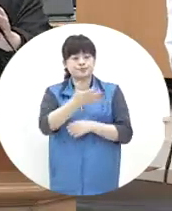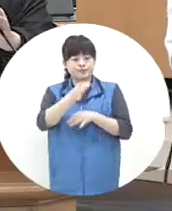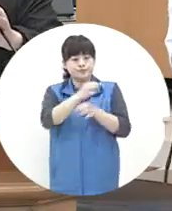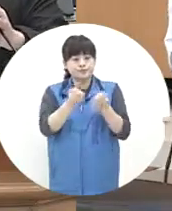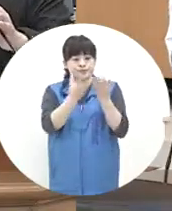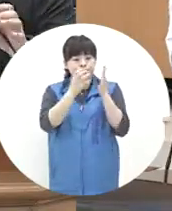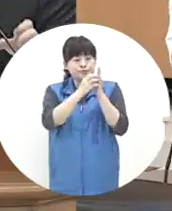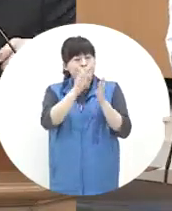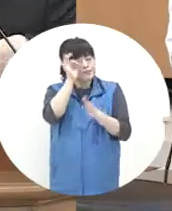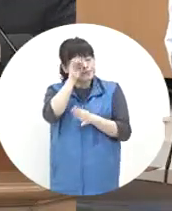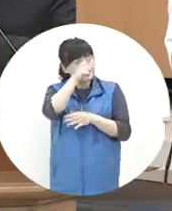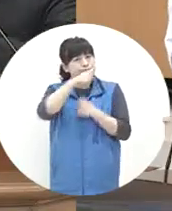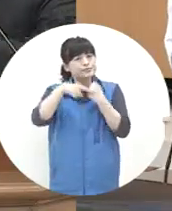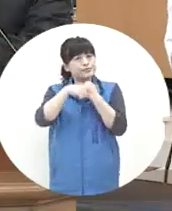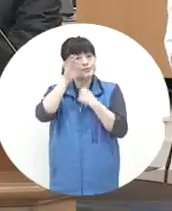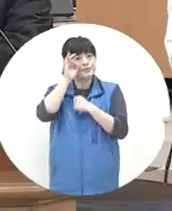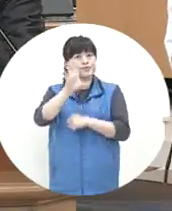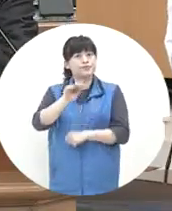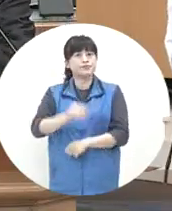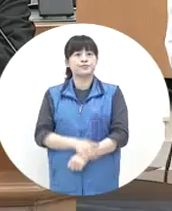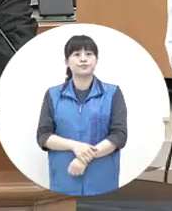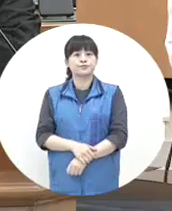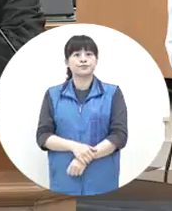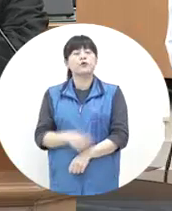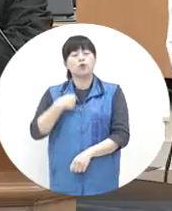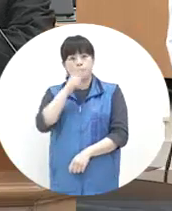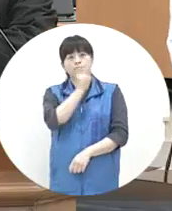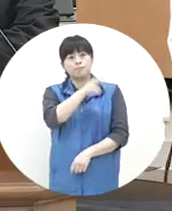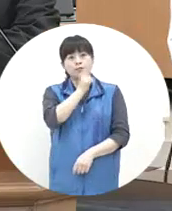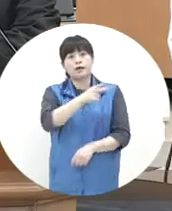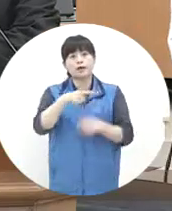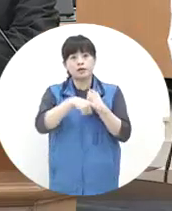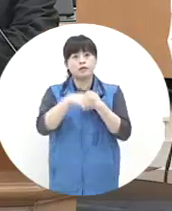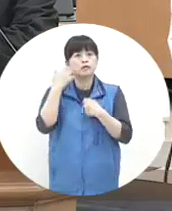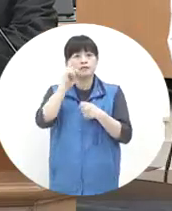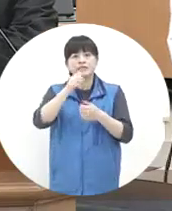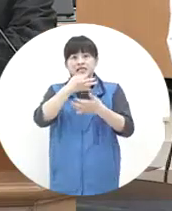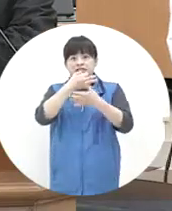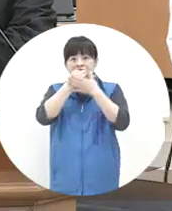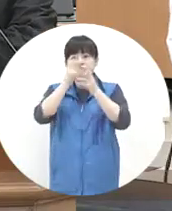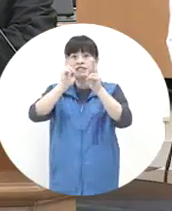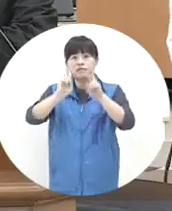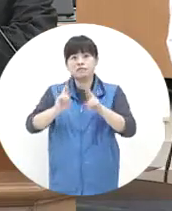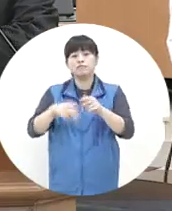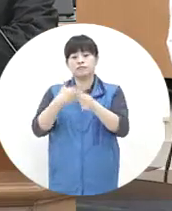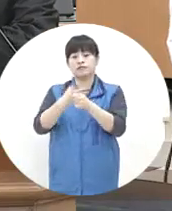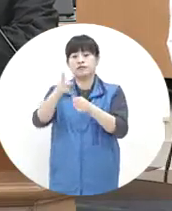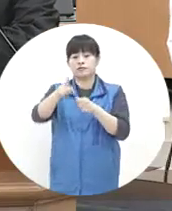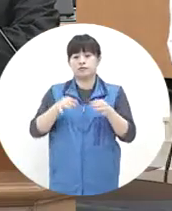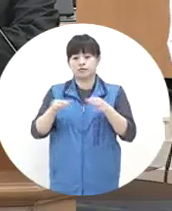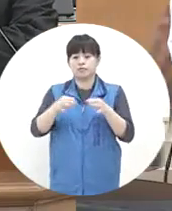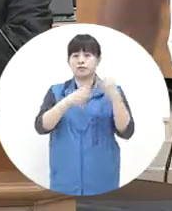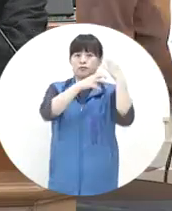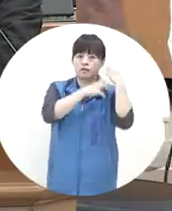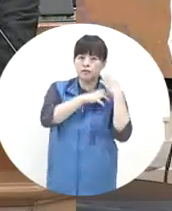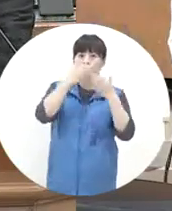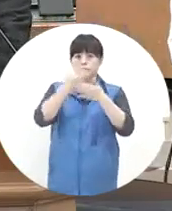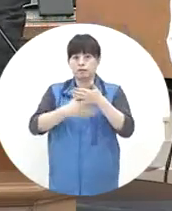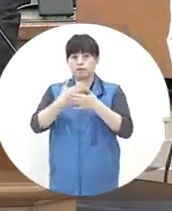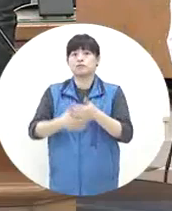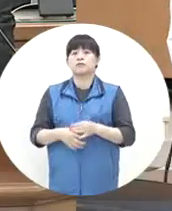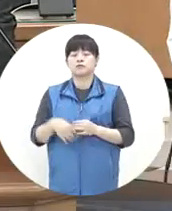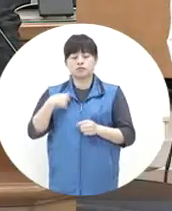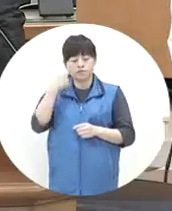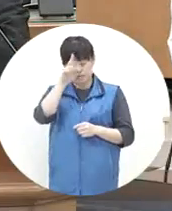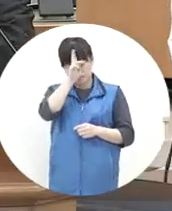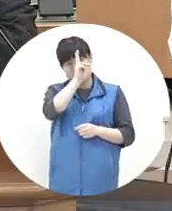看能不能研究一下。 我请经发局研究了，如果节能减碳齁、哦、也让摊商少负担电费，这部分我